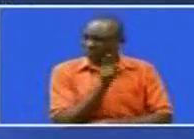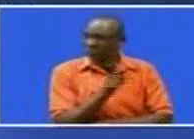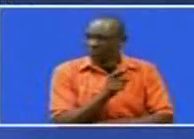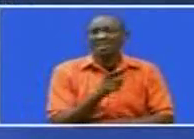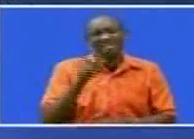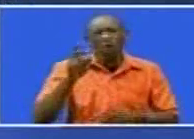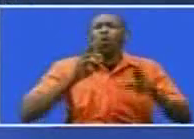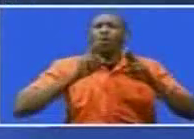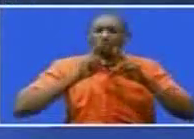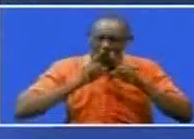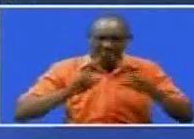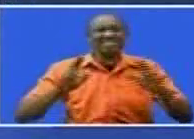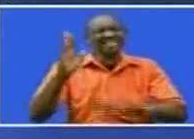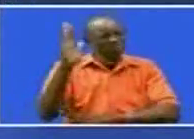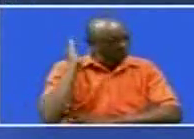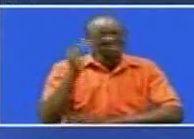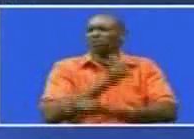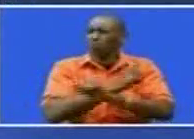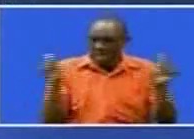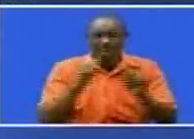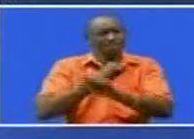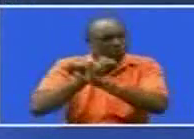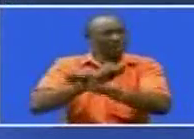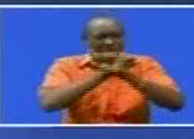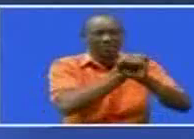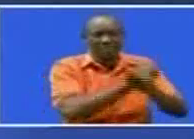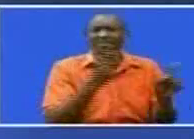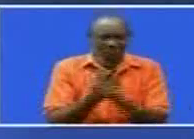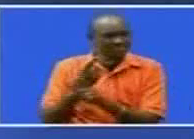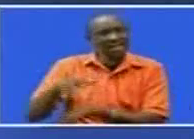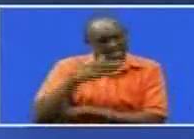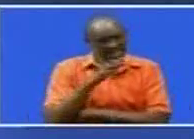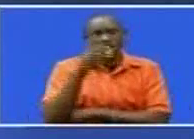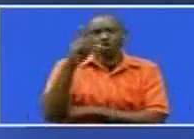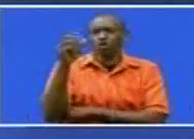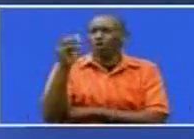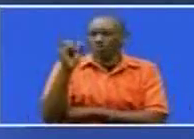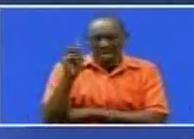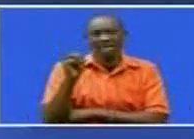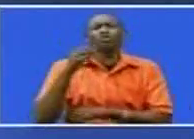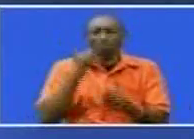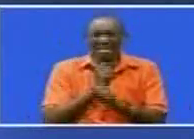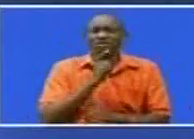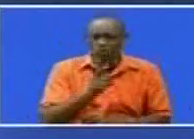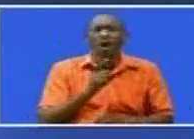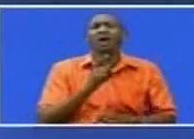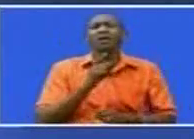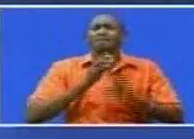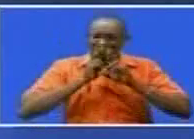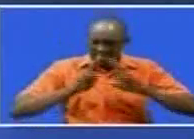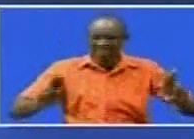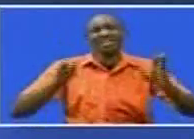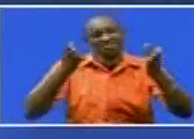Magufuli, usalama umeimarishwa katika maeneo mbalimbali hususan katika mji mkuu huu wa Dodoma ili kuweza kuhakikisha kuwa hali hii